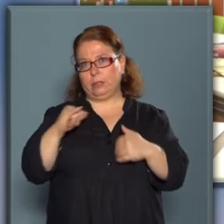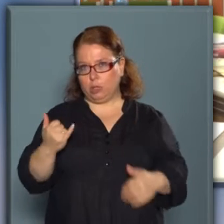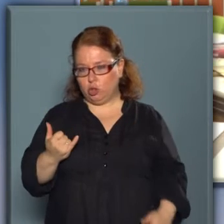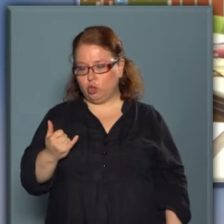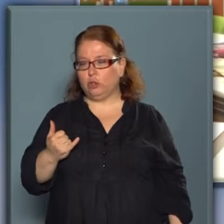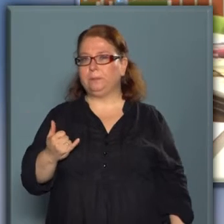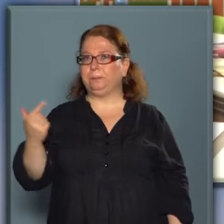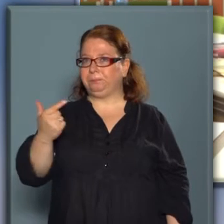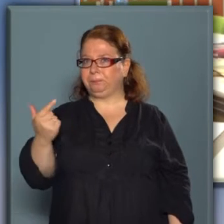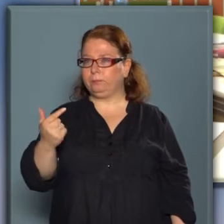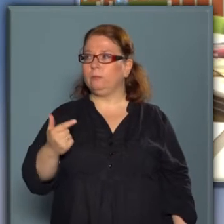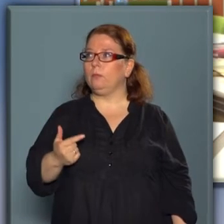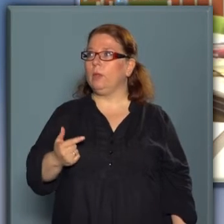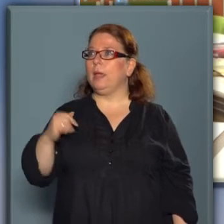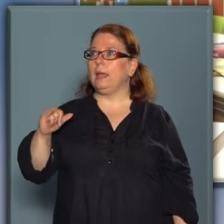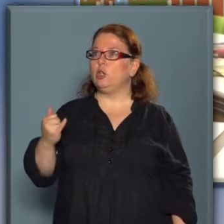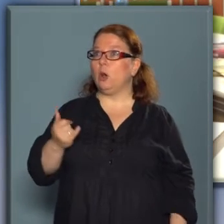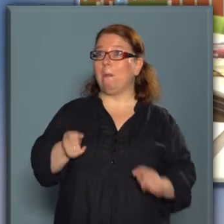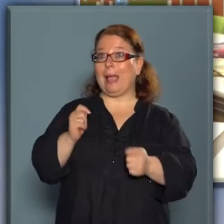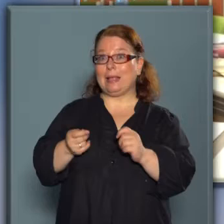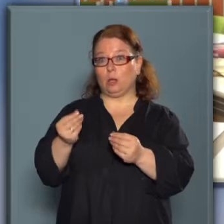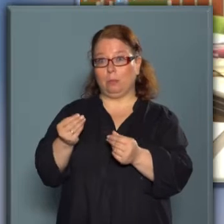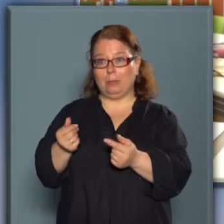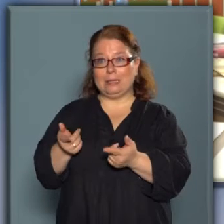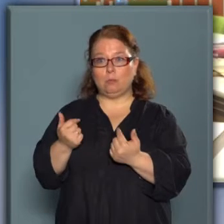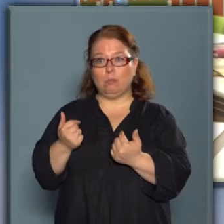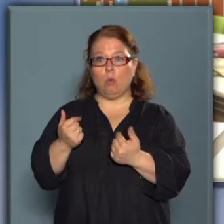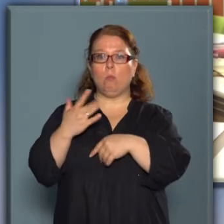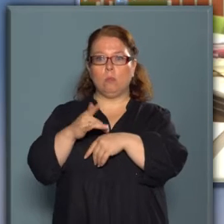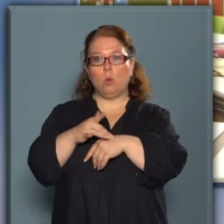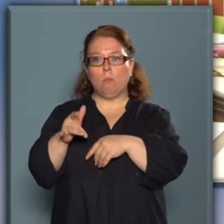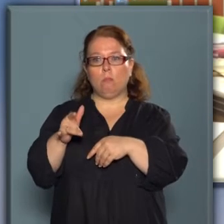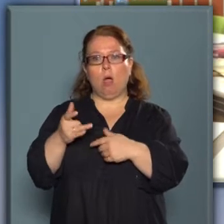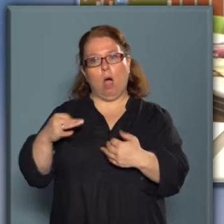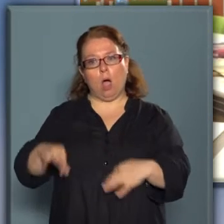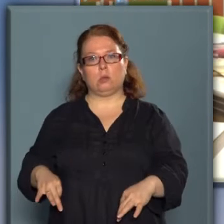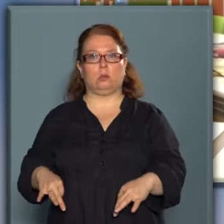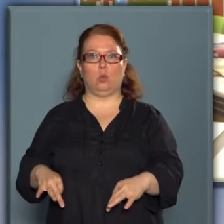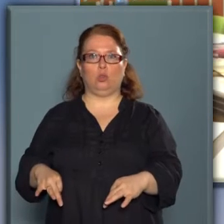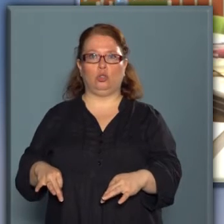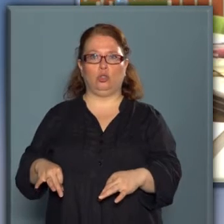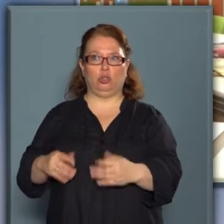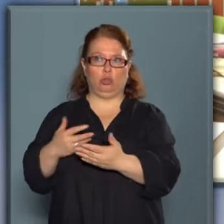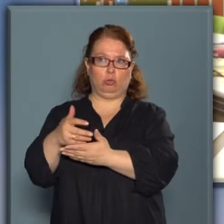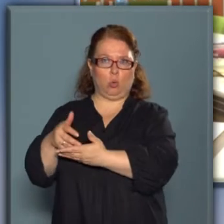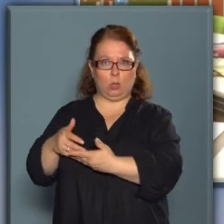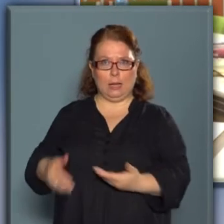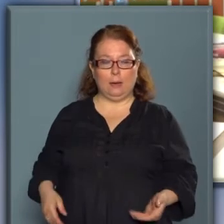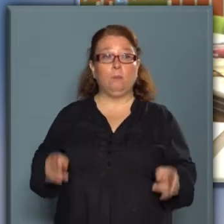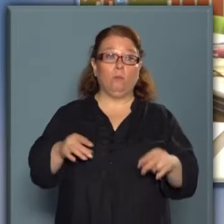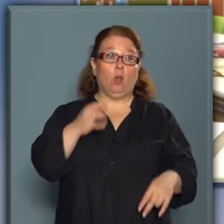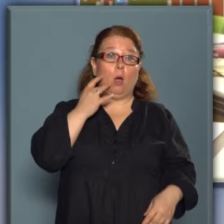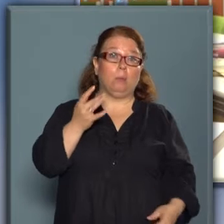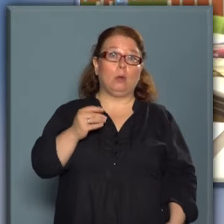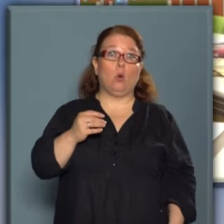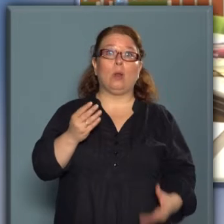támogat minket, és a pályázati pénzt megpróbáljuk hasznosan elkölteni. Van,